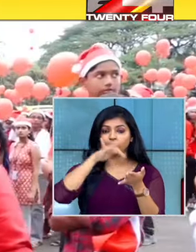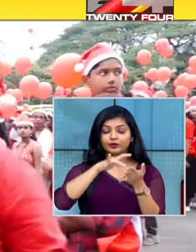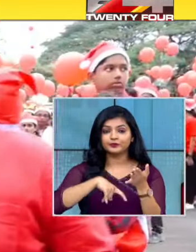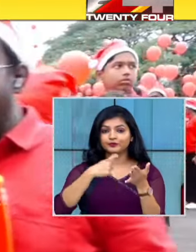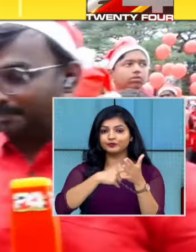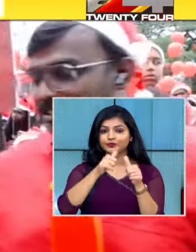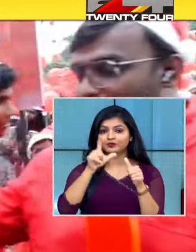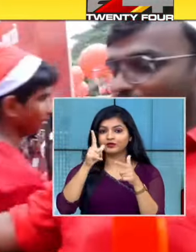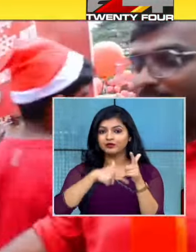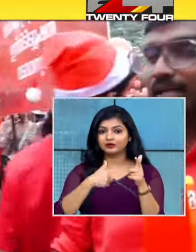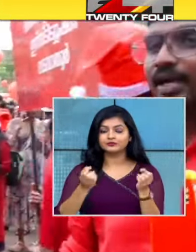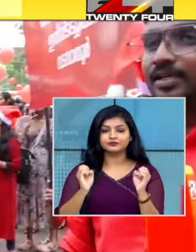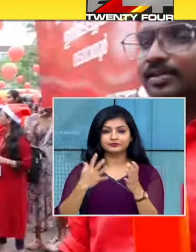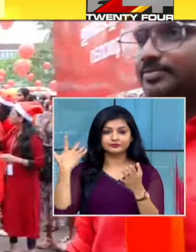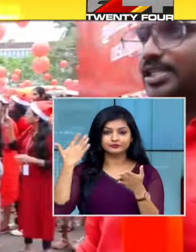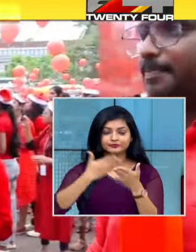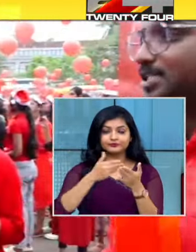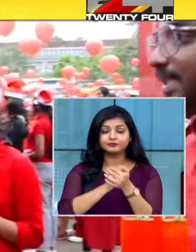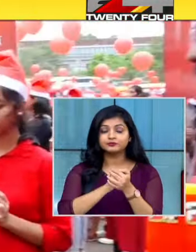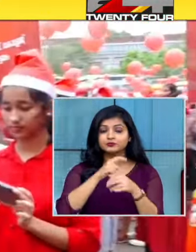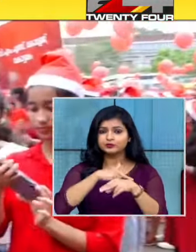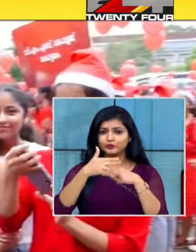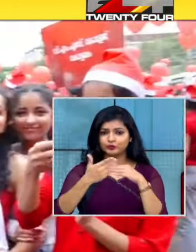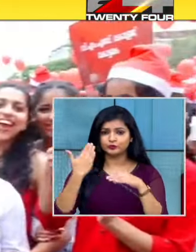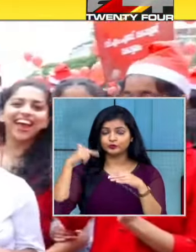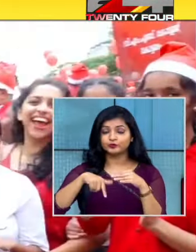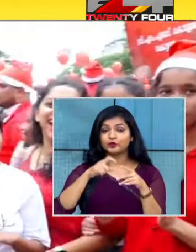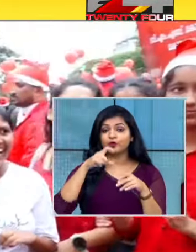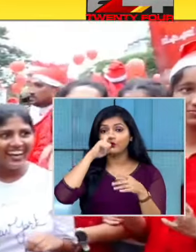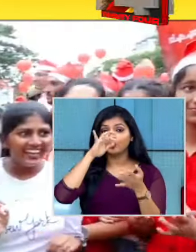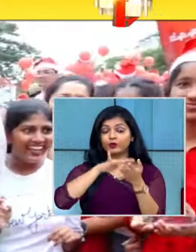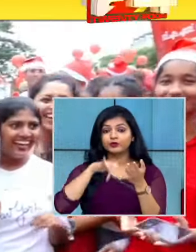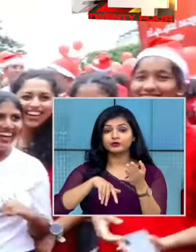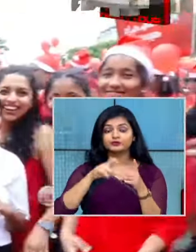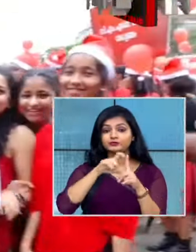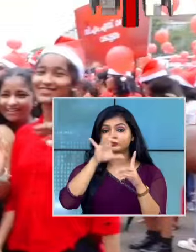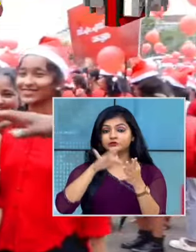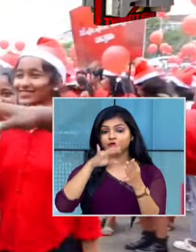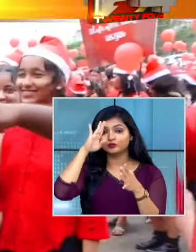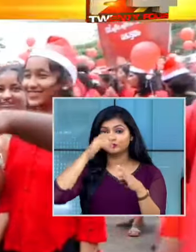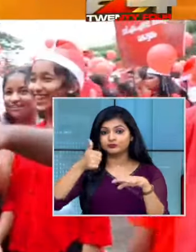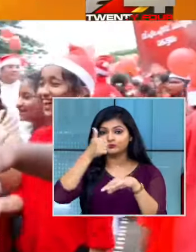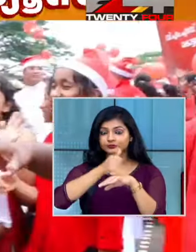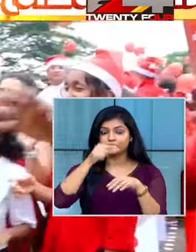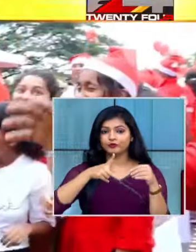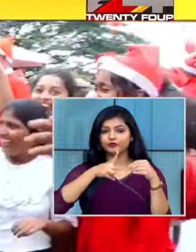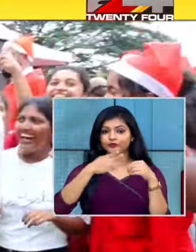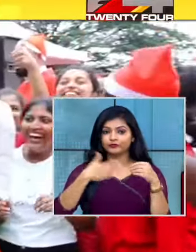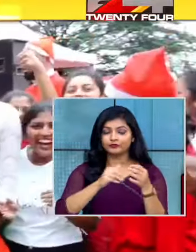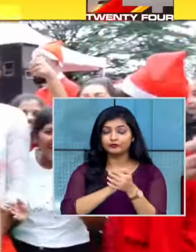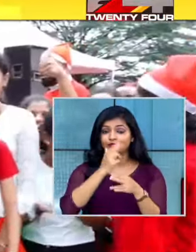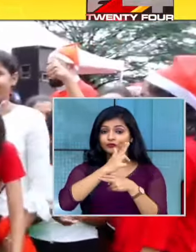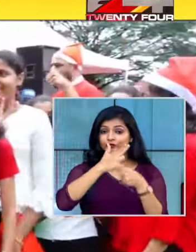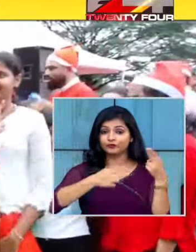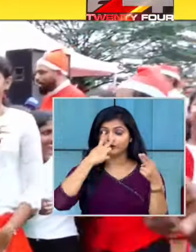റാലി നടക്കുന്നത്. അത് അല്പസമയം മുമ്പാണ് കോട്ടയം ജില്ലാ പോലീസ് മേധാവി ഷാഹുൽ ഹമീദ് ഉദ്ഘാടനം ചെയ്തത്. എന്തായാലും നമുക്കിപ്പോൾ ദൃശ്യങ്ങളിൽ കാണാം, ആദ്യ